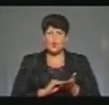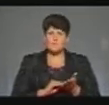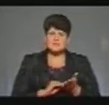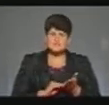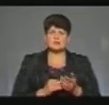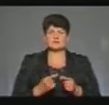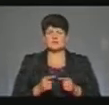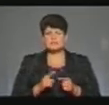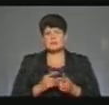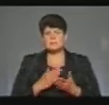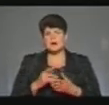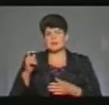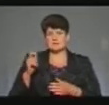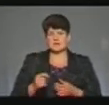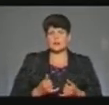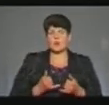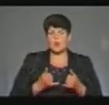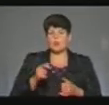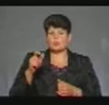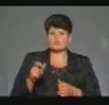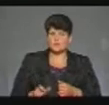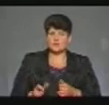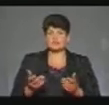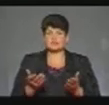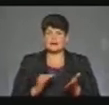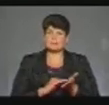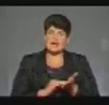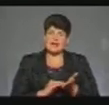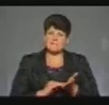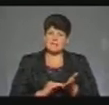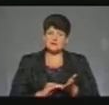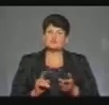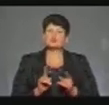але це мали приїхати вповноважені, які переписували